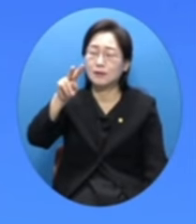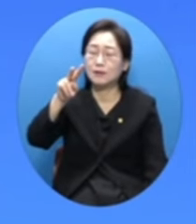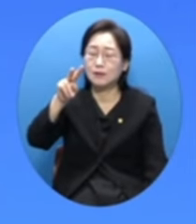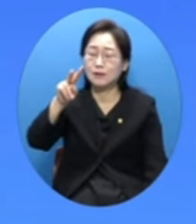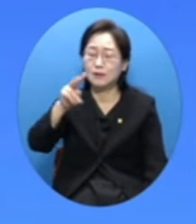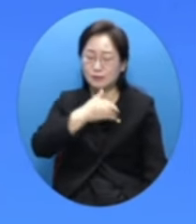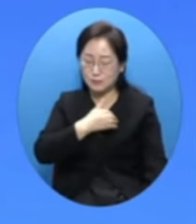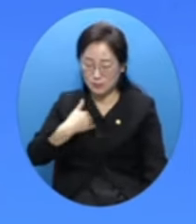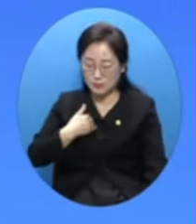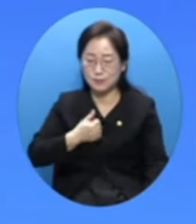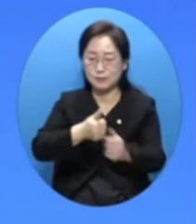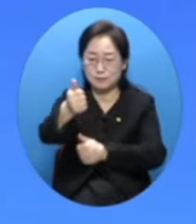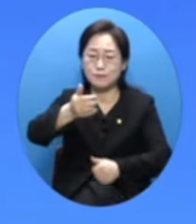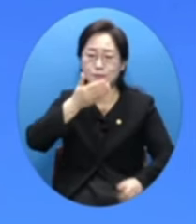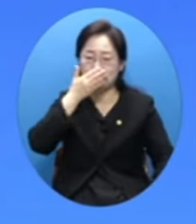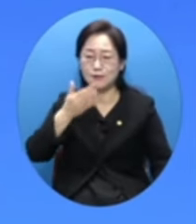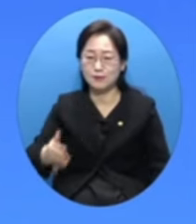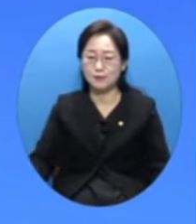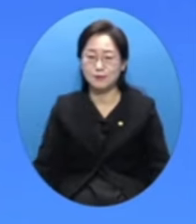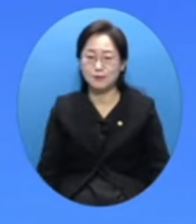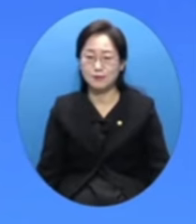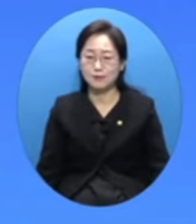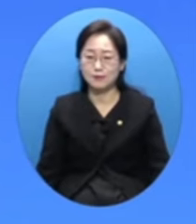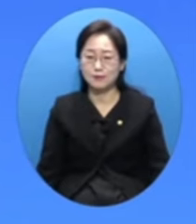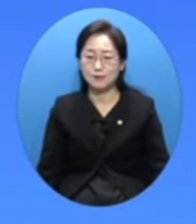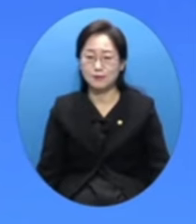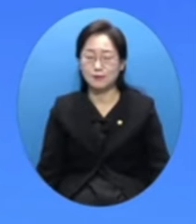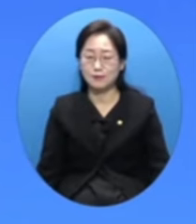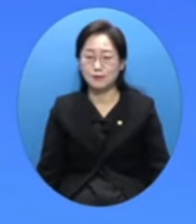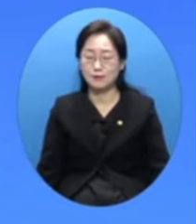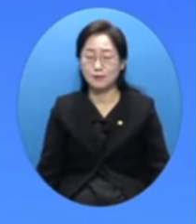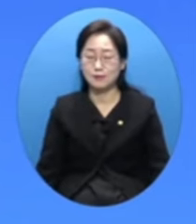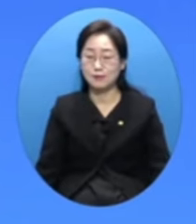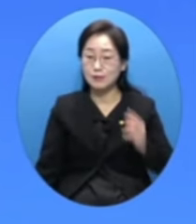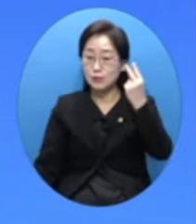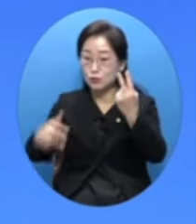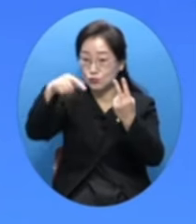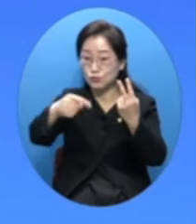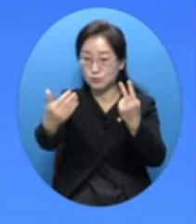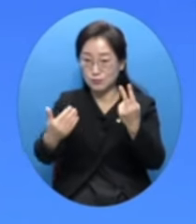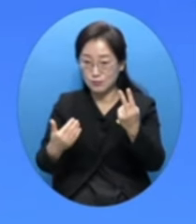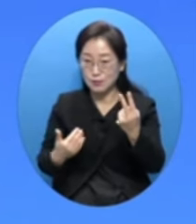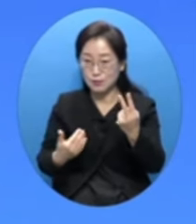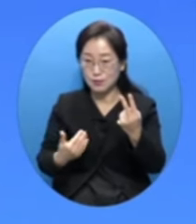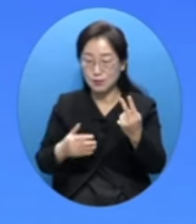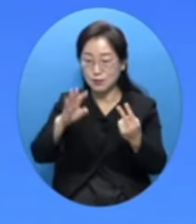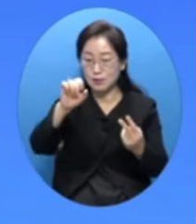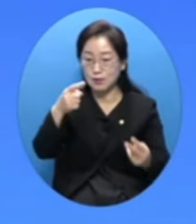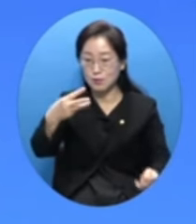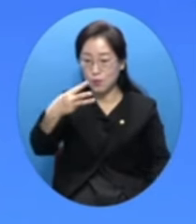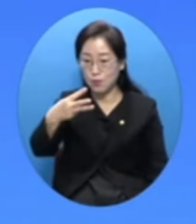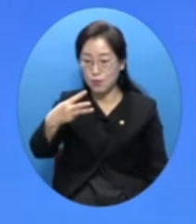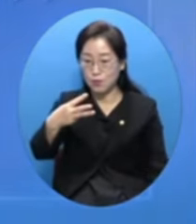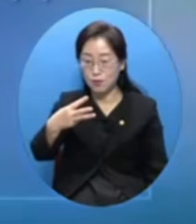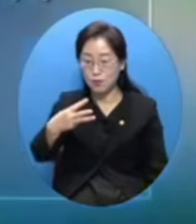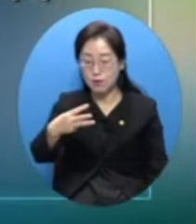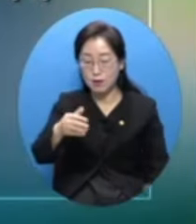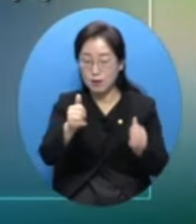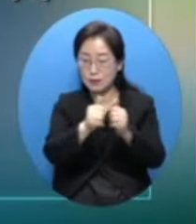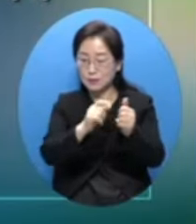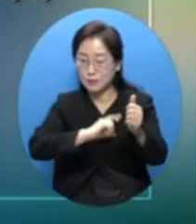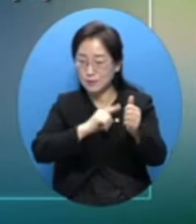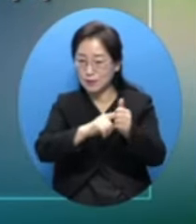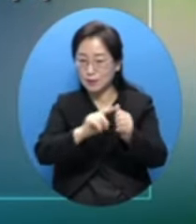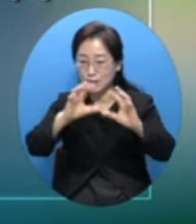넉넉히 이길 수 있게 되는 것입니다 두 주 전에 폴 알렉산드라 하는 분이 세상을